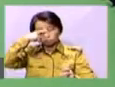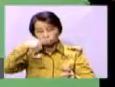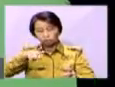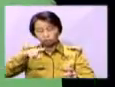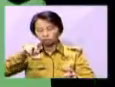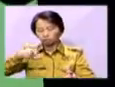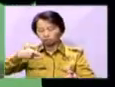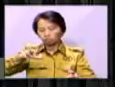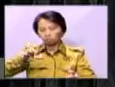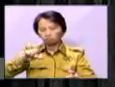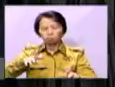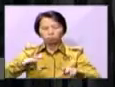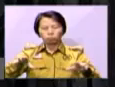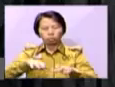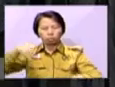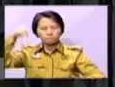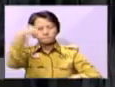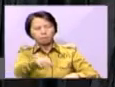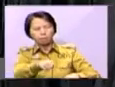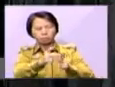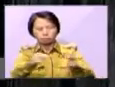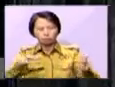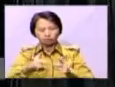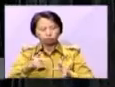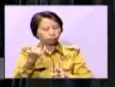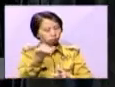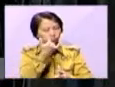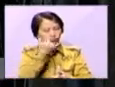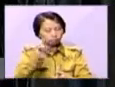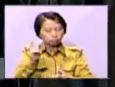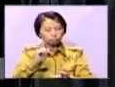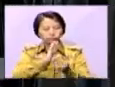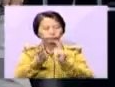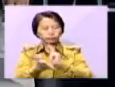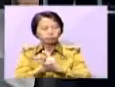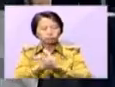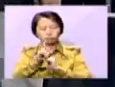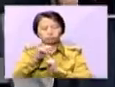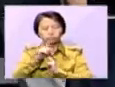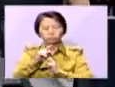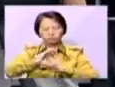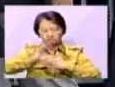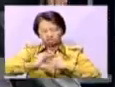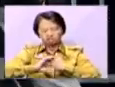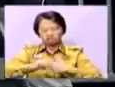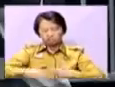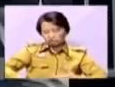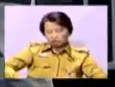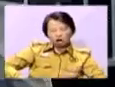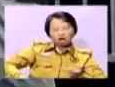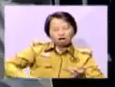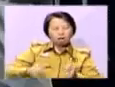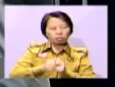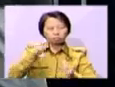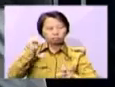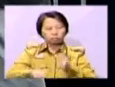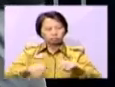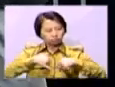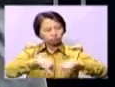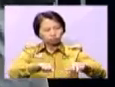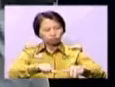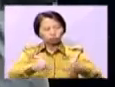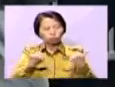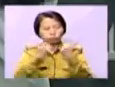Pontep Thailin membuat pukulan di kawasan bahagian larangan yang mengakibatkan Razak cedera di bawah rusuk dan tidak dapat